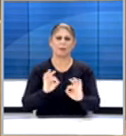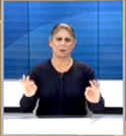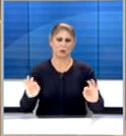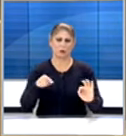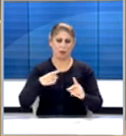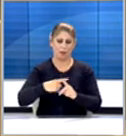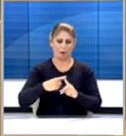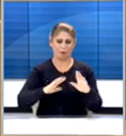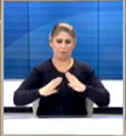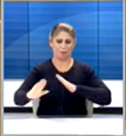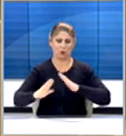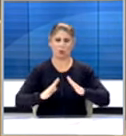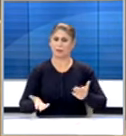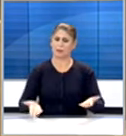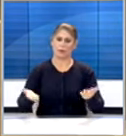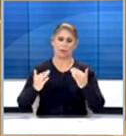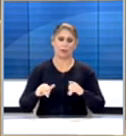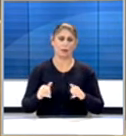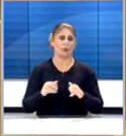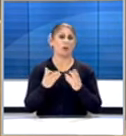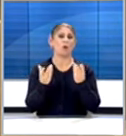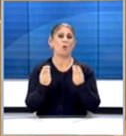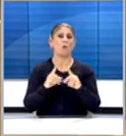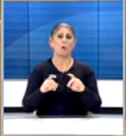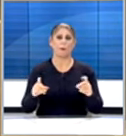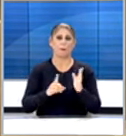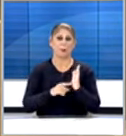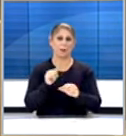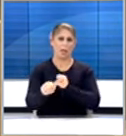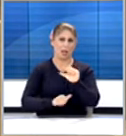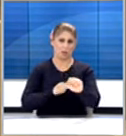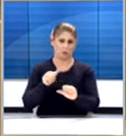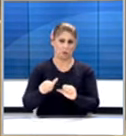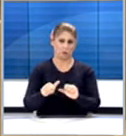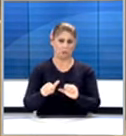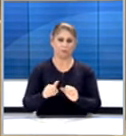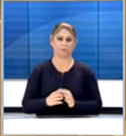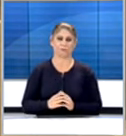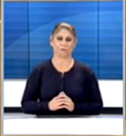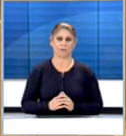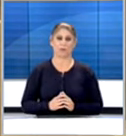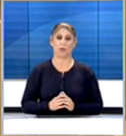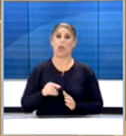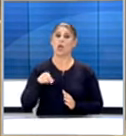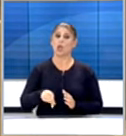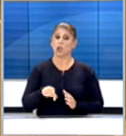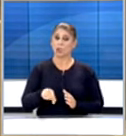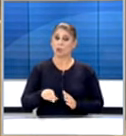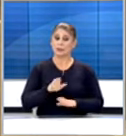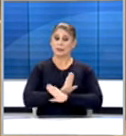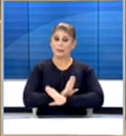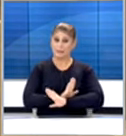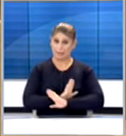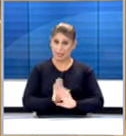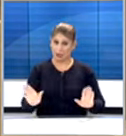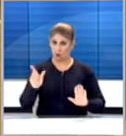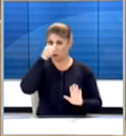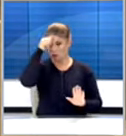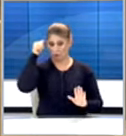ανοχήρωτη και πρέπει πολλά πράγματα να αλλάξουν. Τώρα λοιπόν που τελείωσε το καλοκαίρι με τις